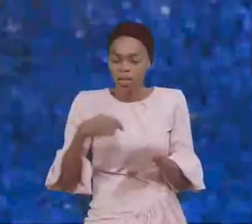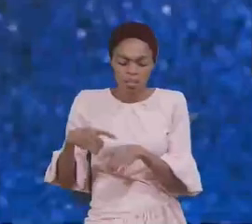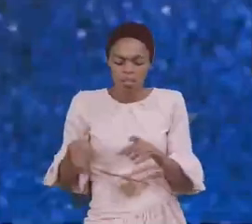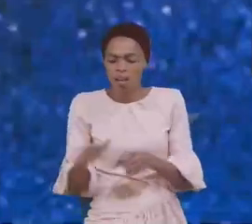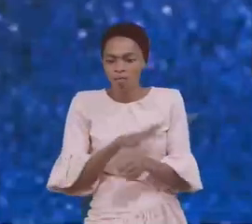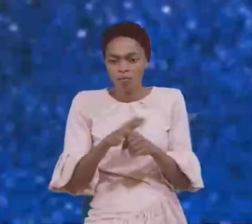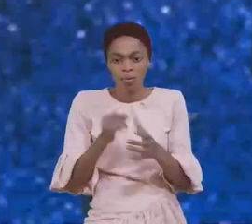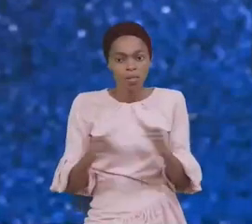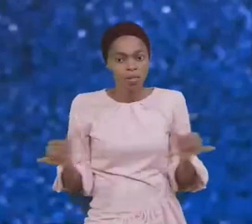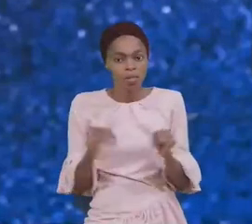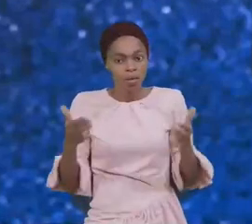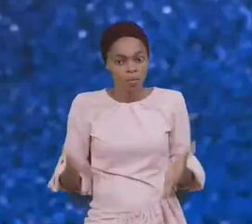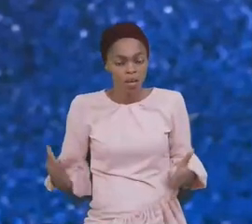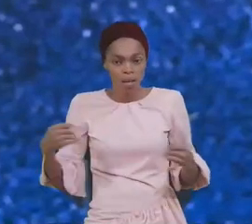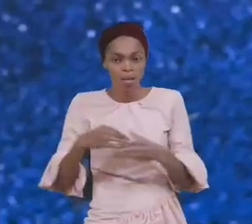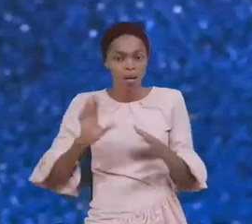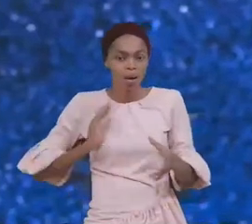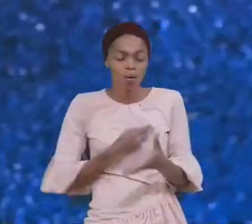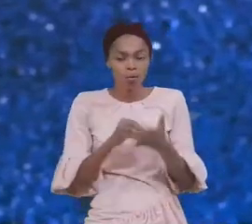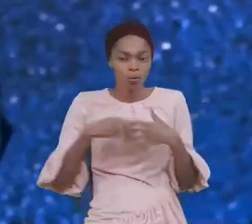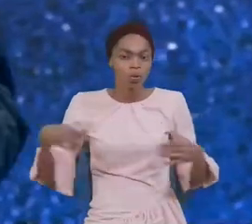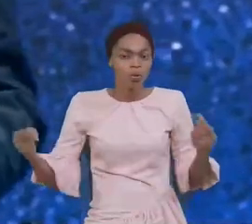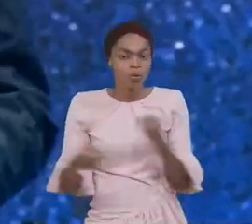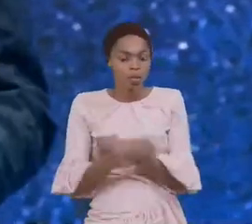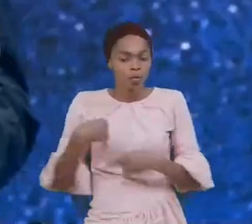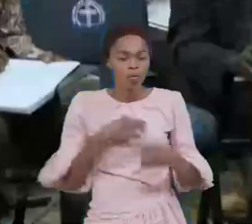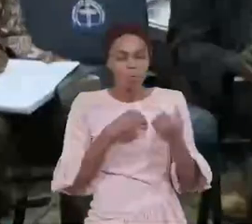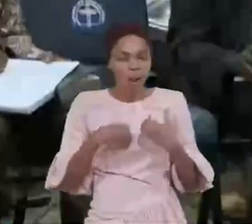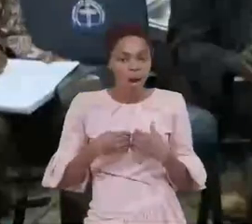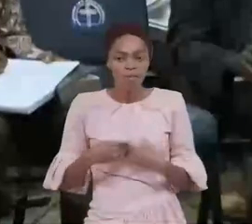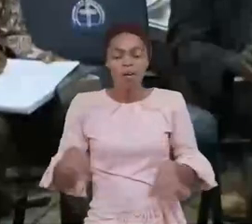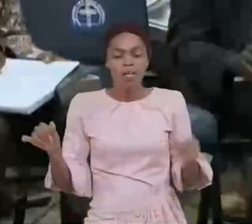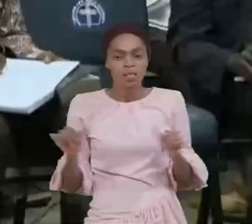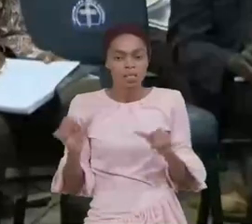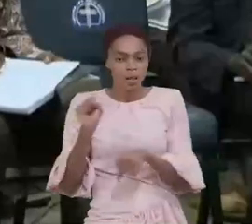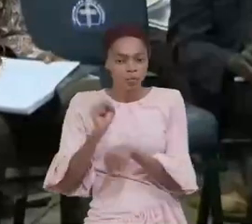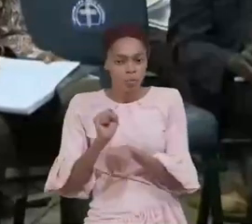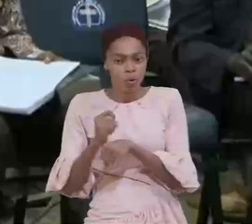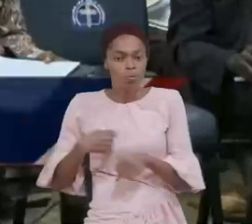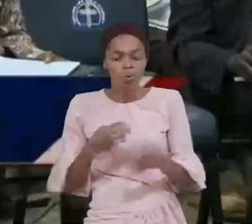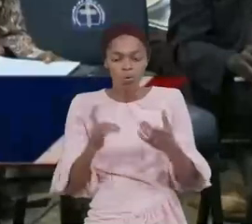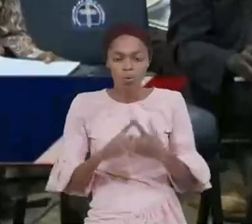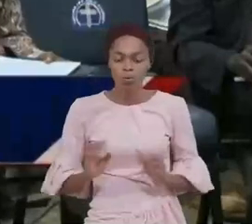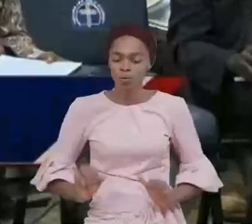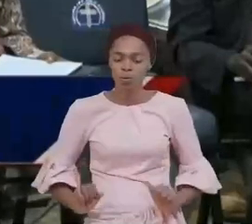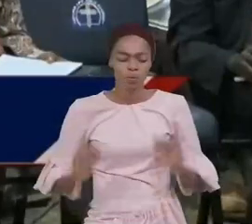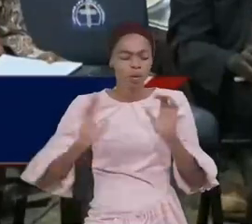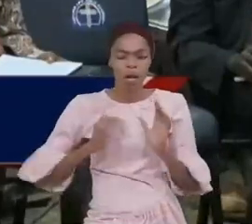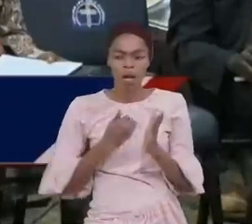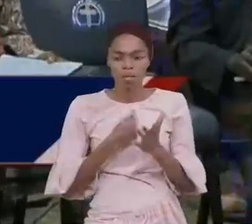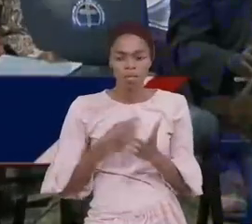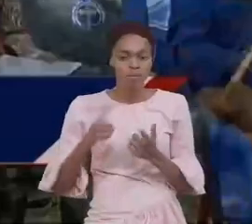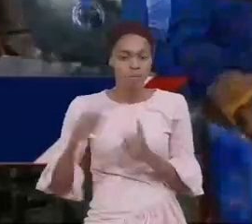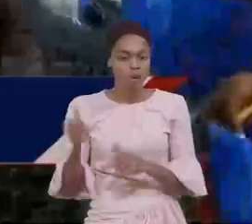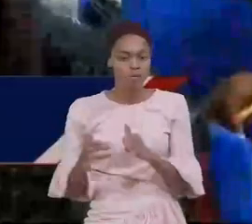commission et nous allons vouloir nous consacrer. Nous allons nous dévouer à tout ce que le Seigneur nous a appelé